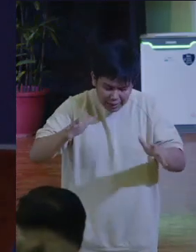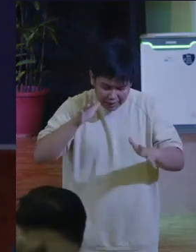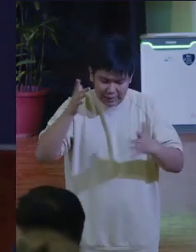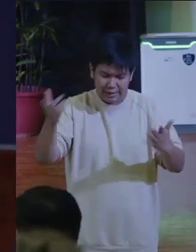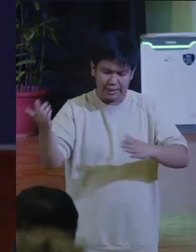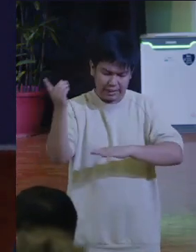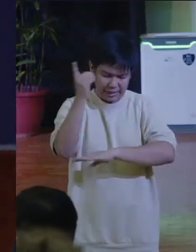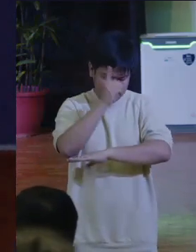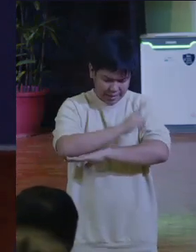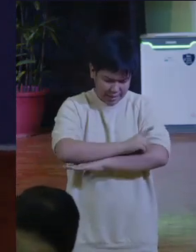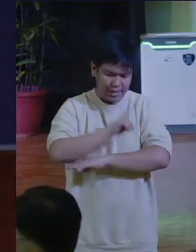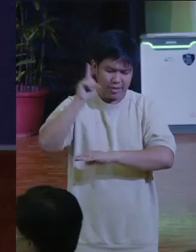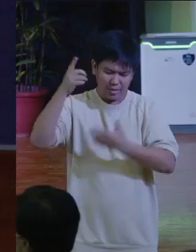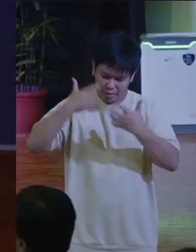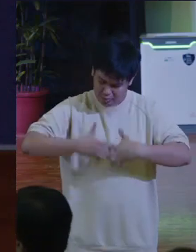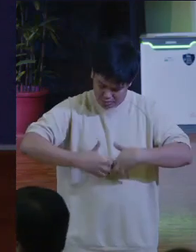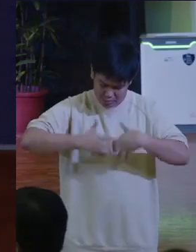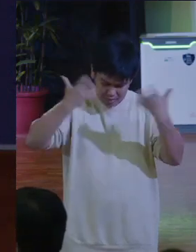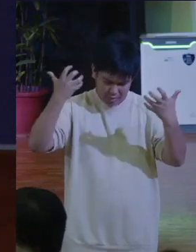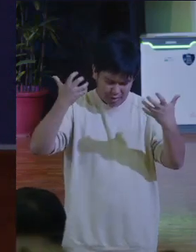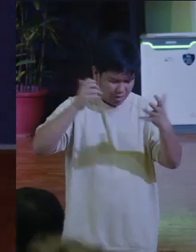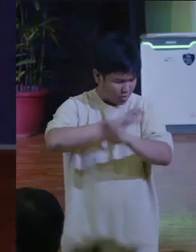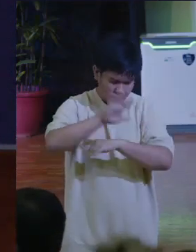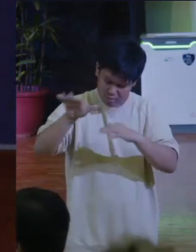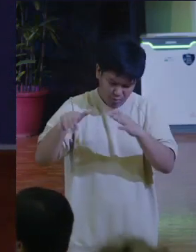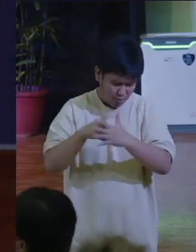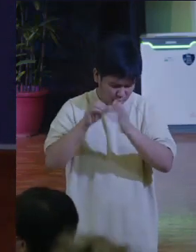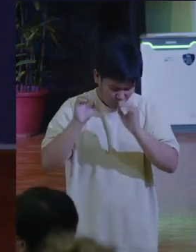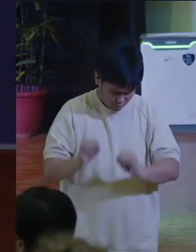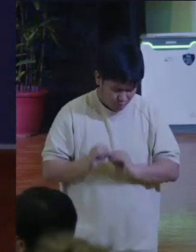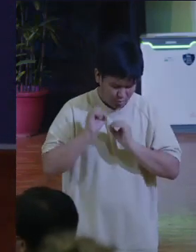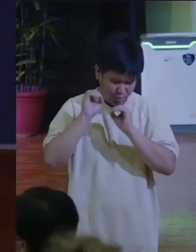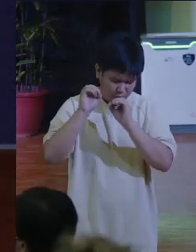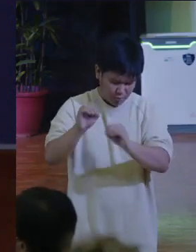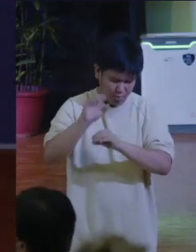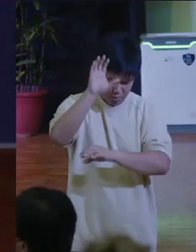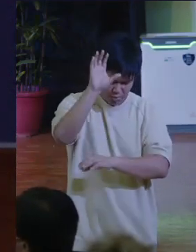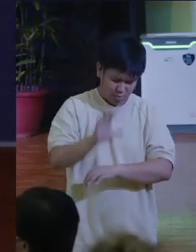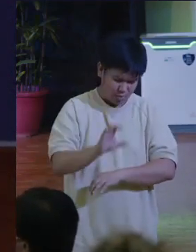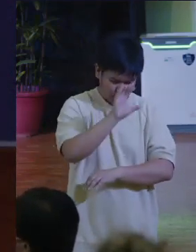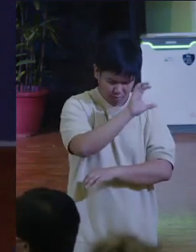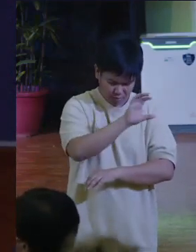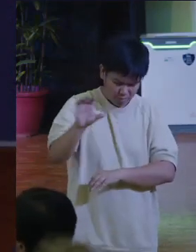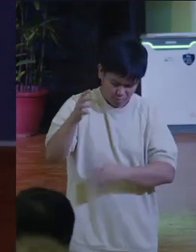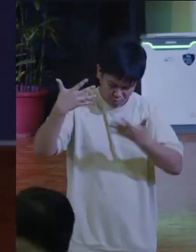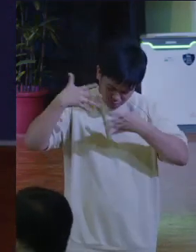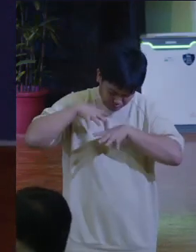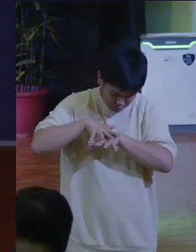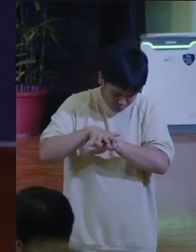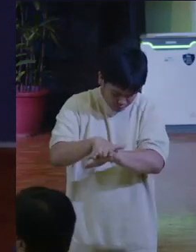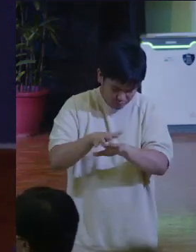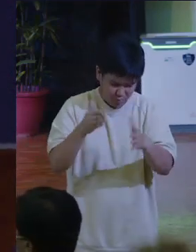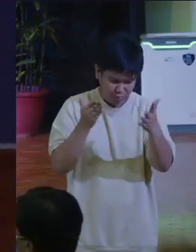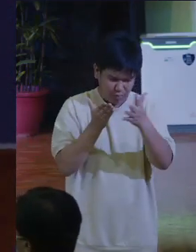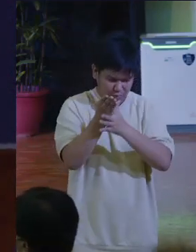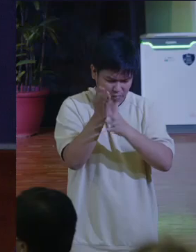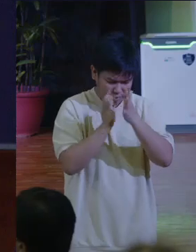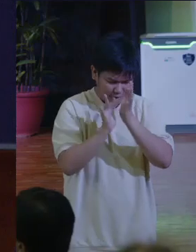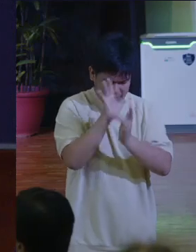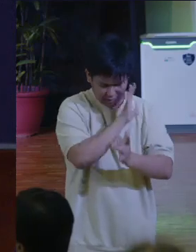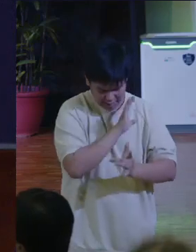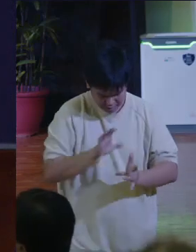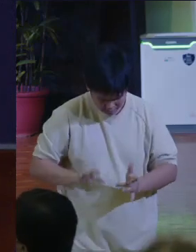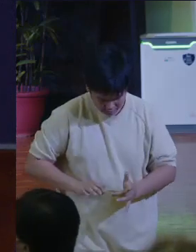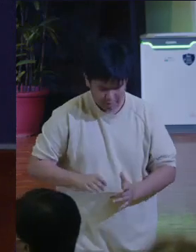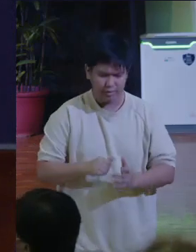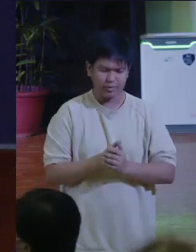ang araw ng inyong poot at galit ay nagsalubong sa krus ng aming Panginoong Hesus. At